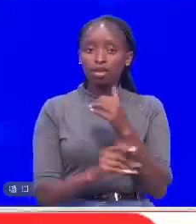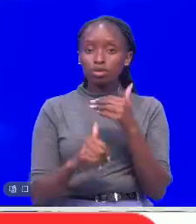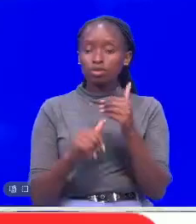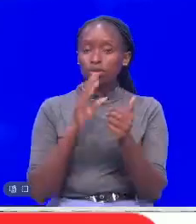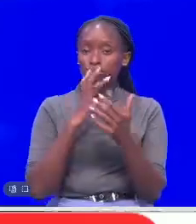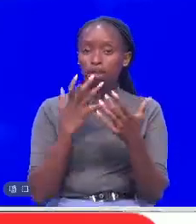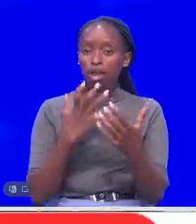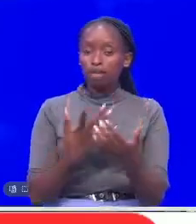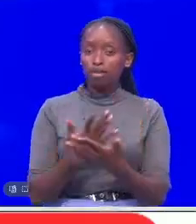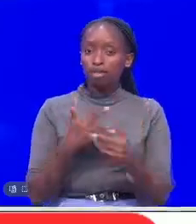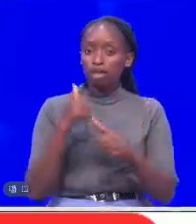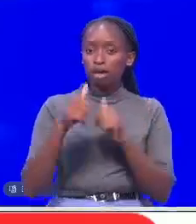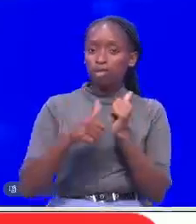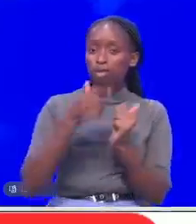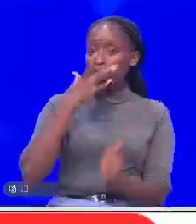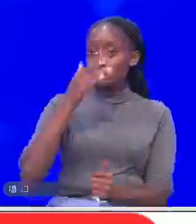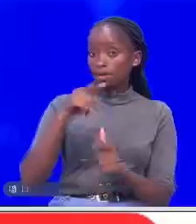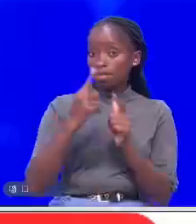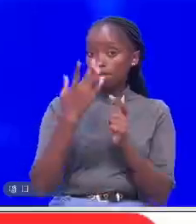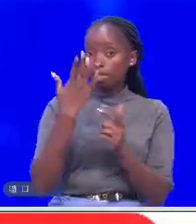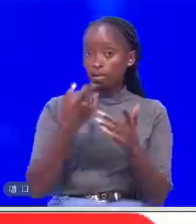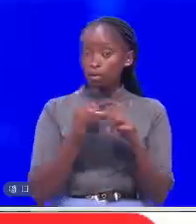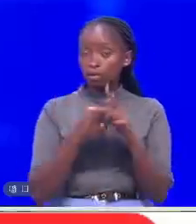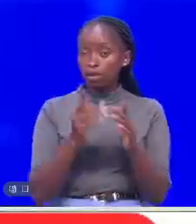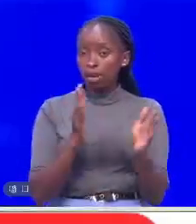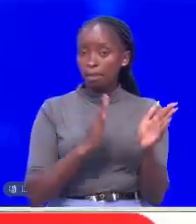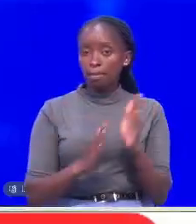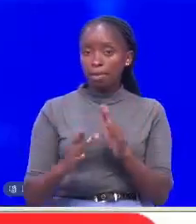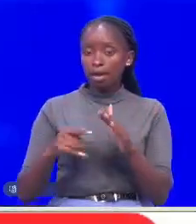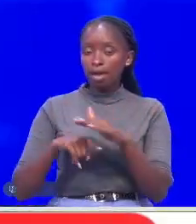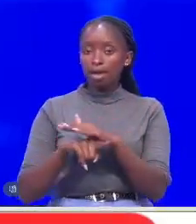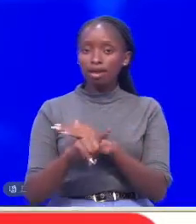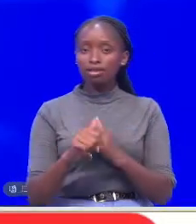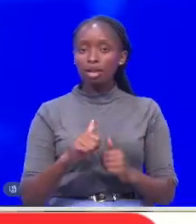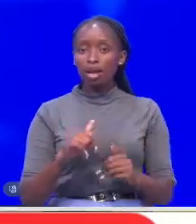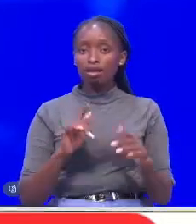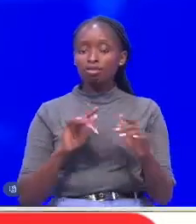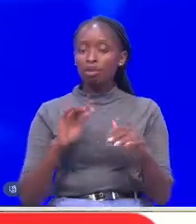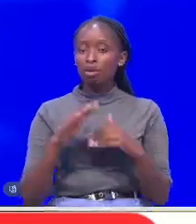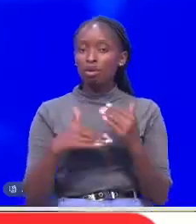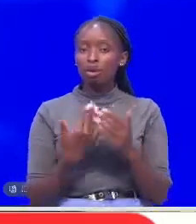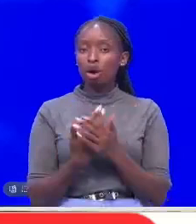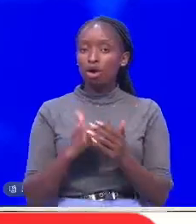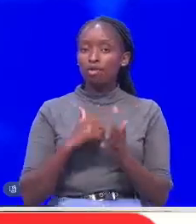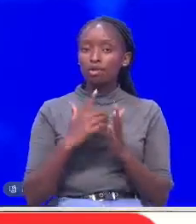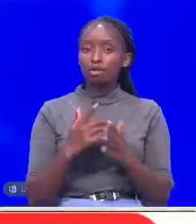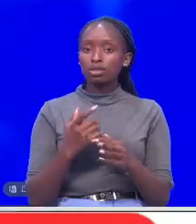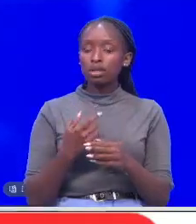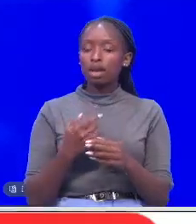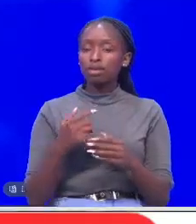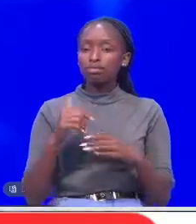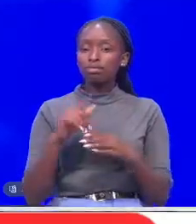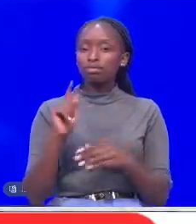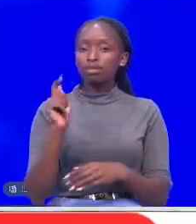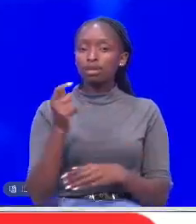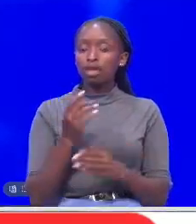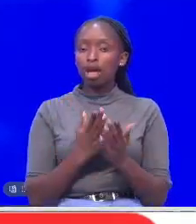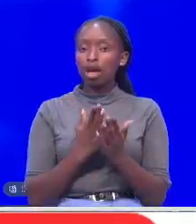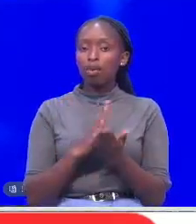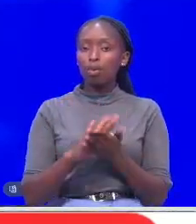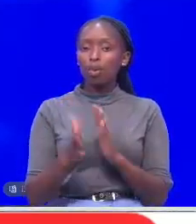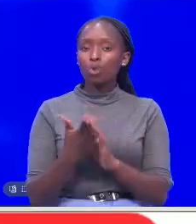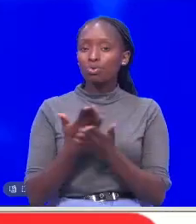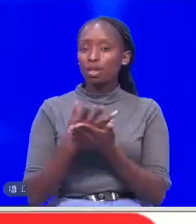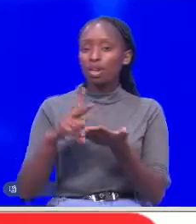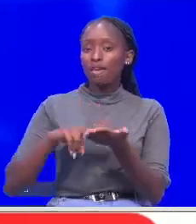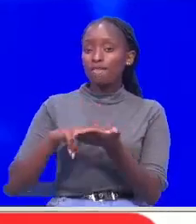Ruto. Ndiposa serikali kaanzisha mpango wa kuruhusu wageni kuingia nchini bila hitaji la visa na badala yake kupitia mpango wa ETA. Changamoto